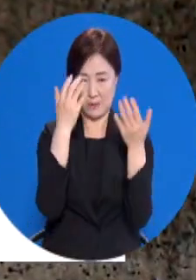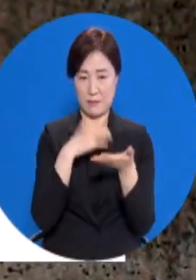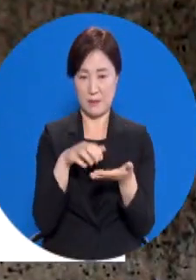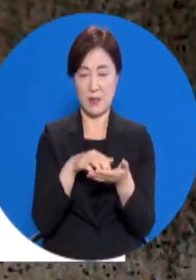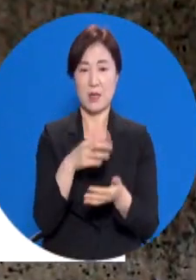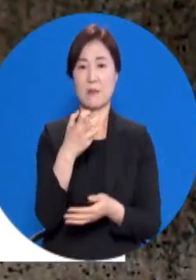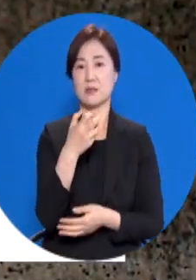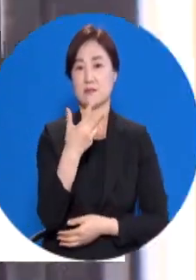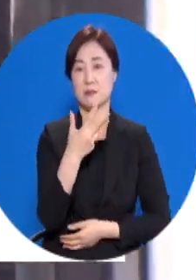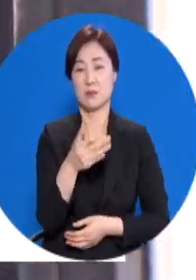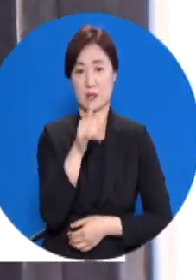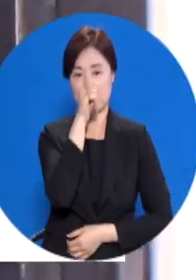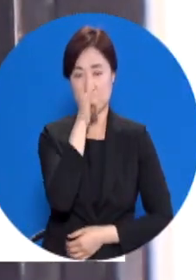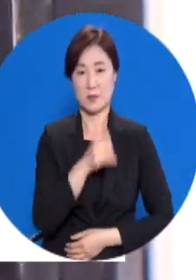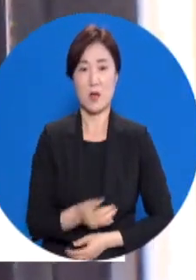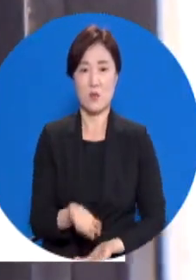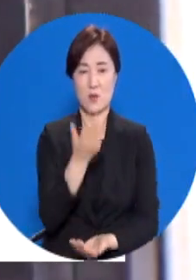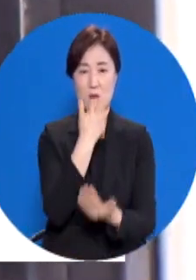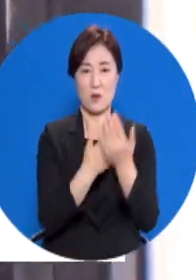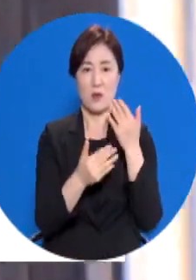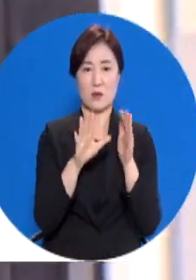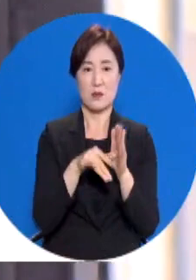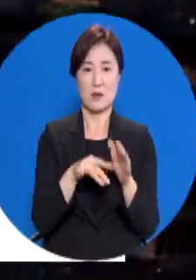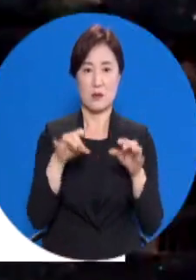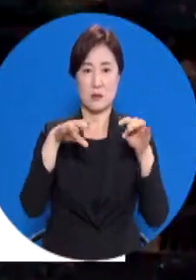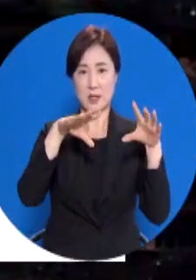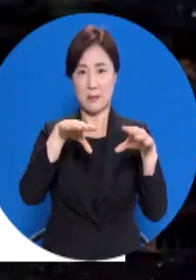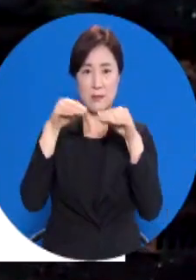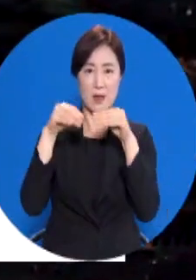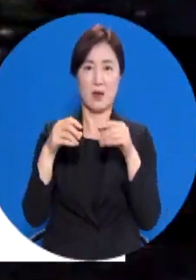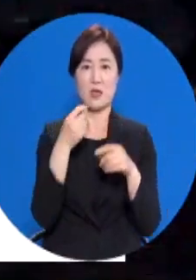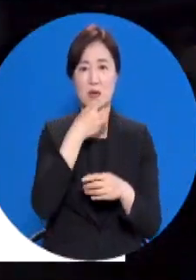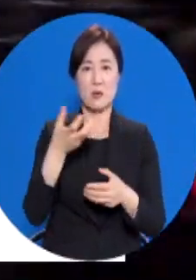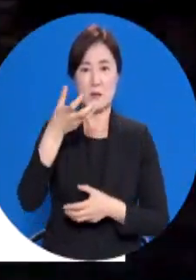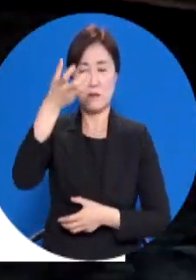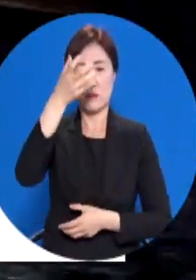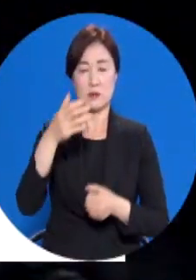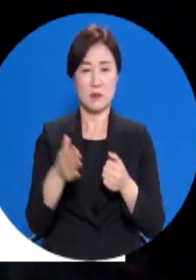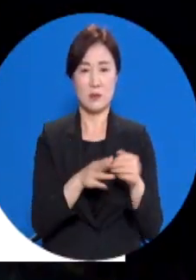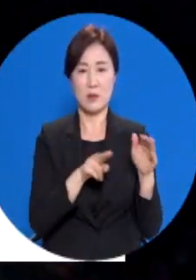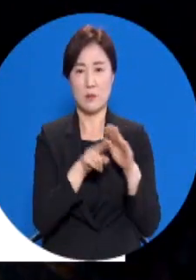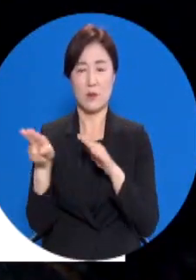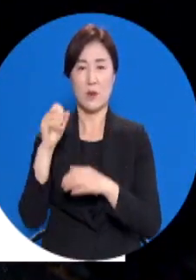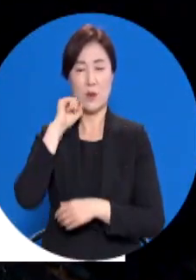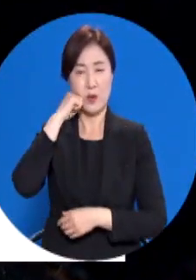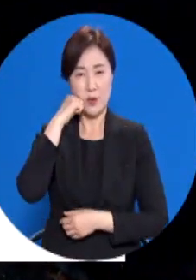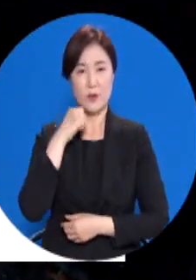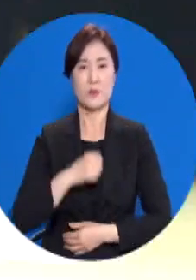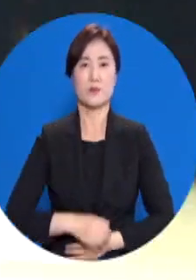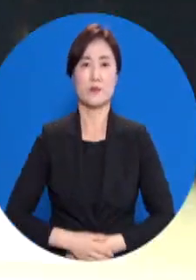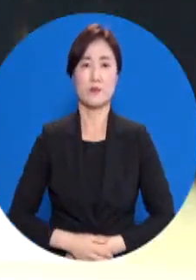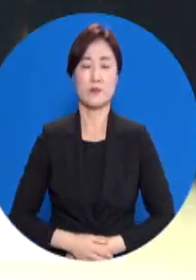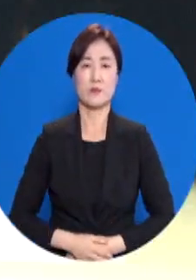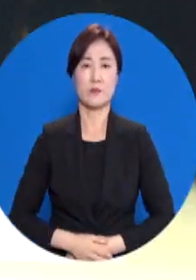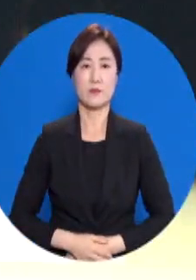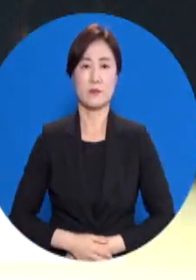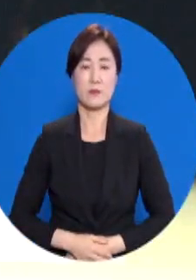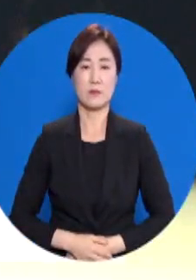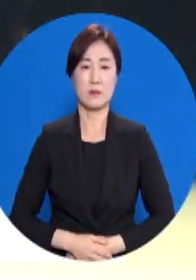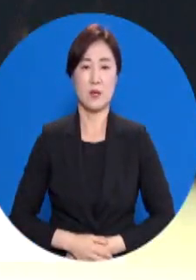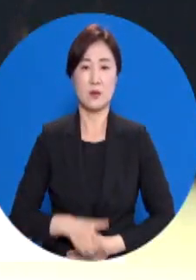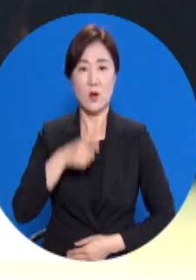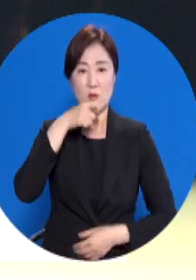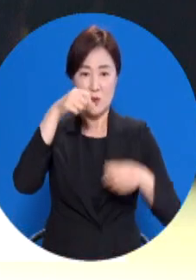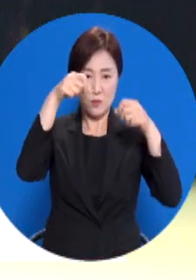86명이 있었는데 불이 나면서 전기가 끊기고 연기가 퍼져 대피에 어려움을 겪었습니다. 또